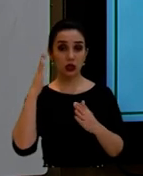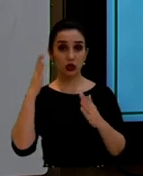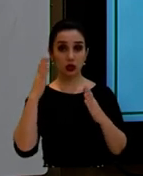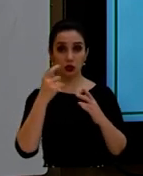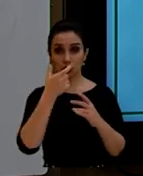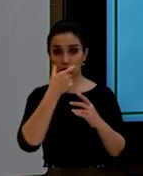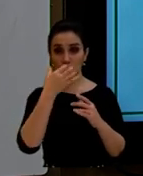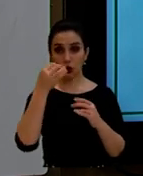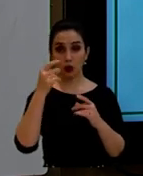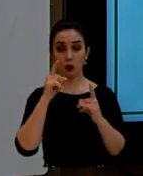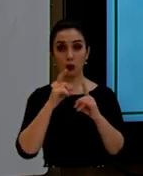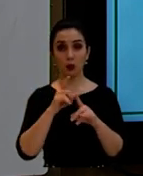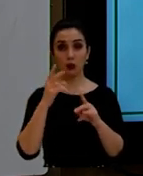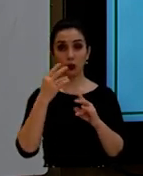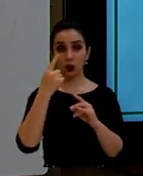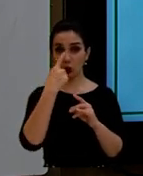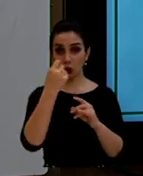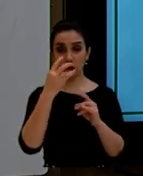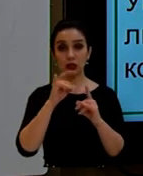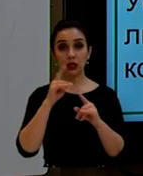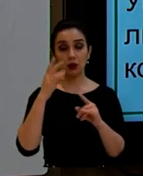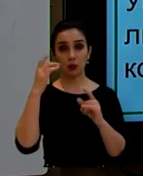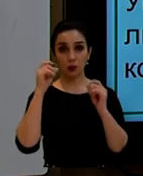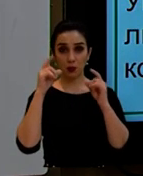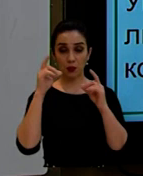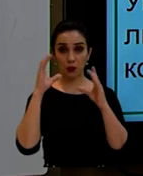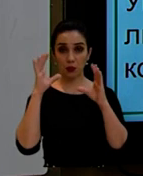плоский нос, большие темные глаза.